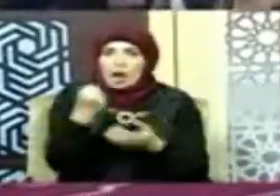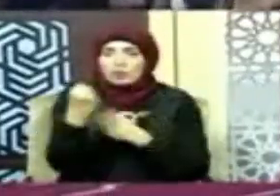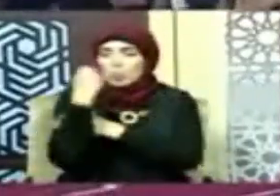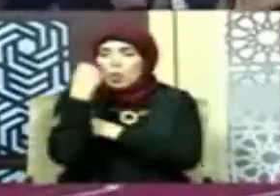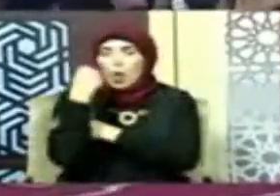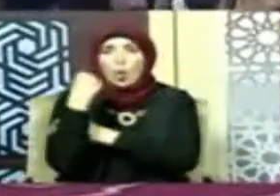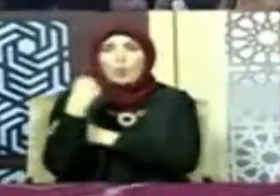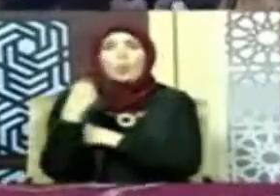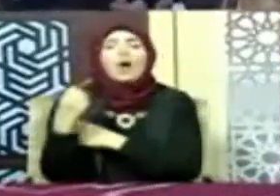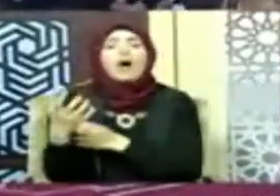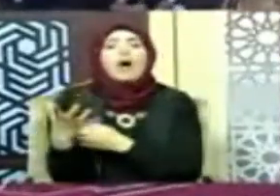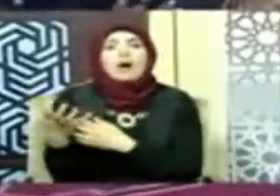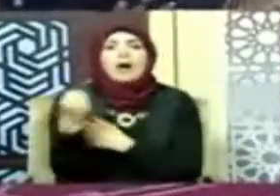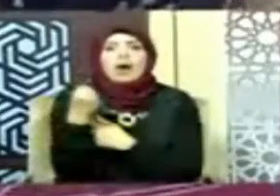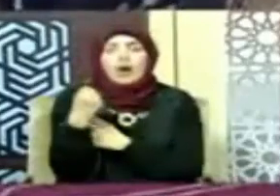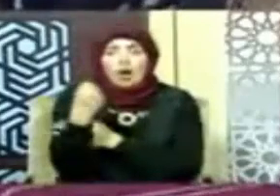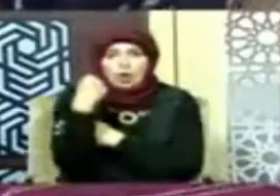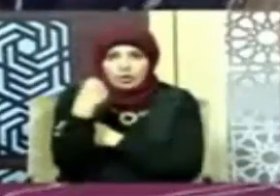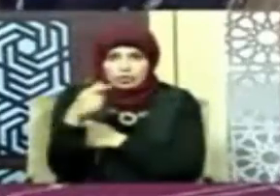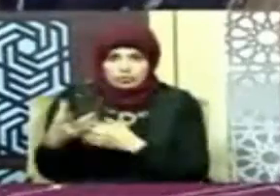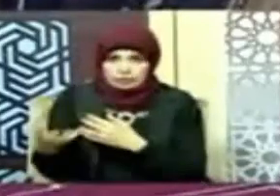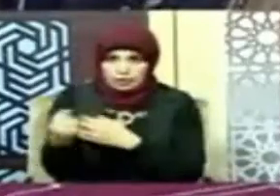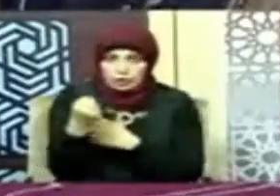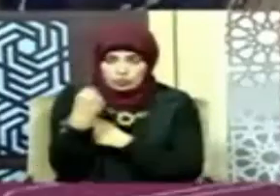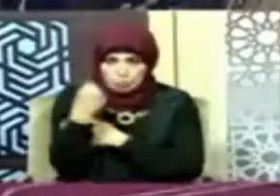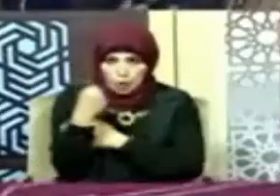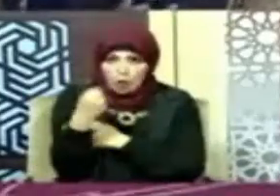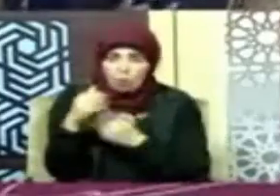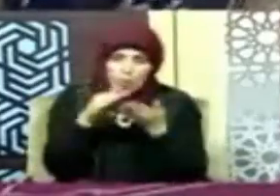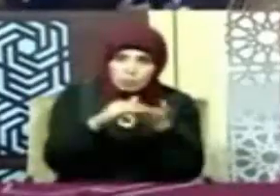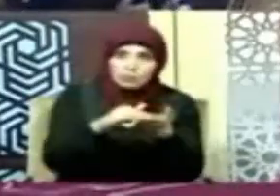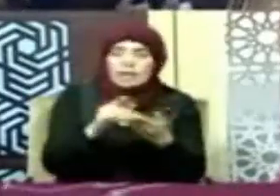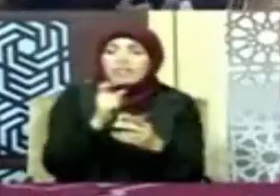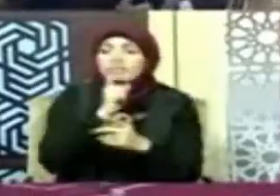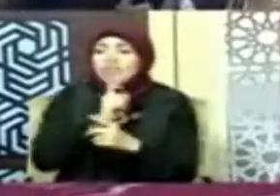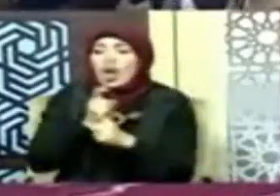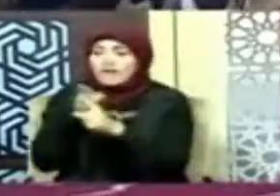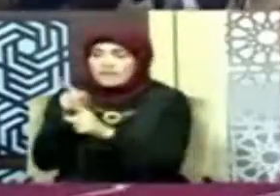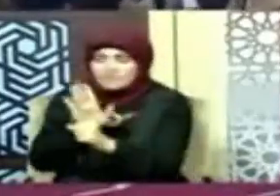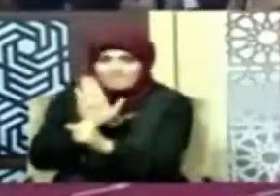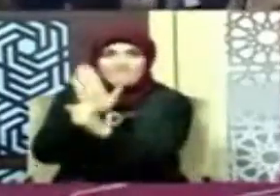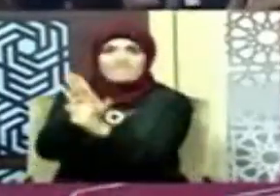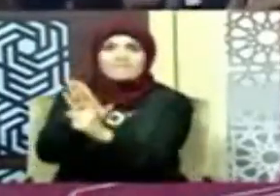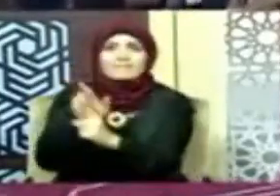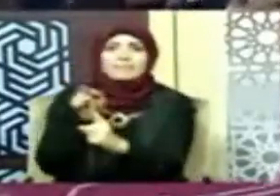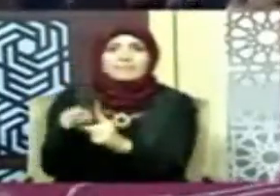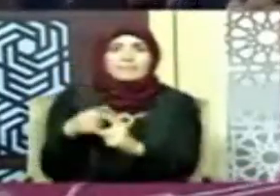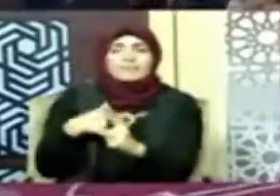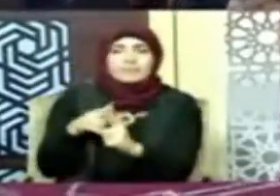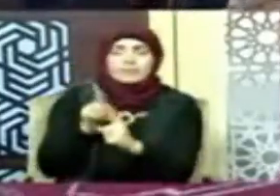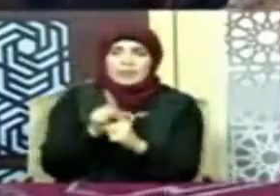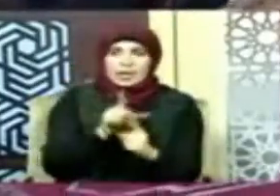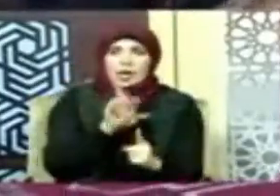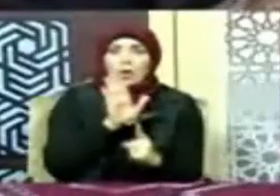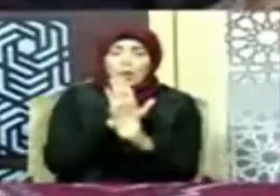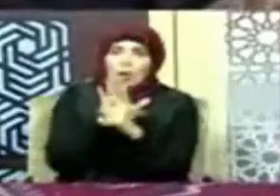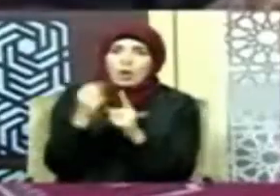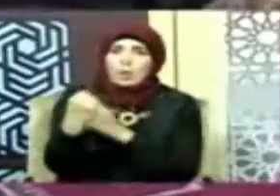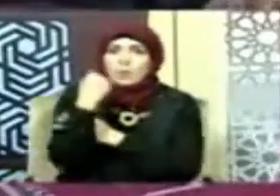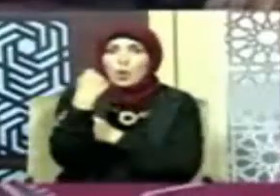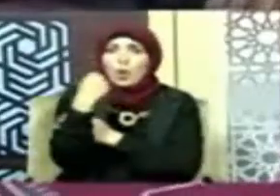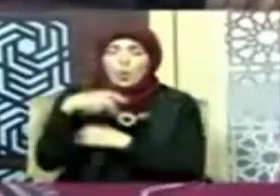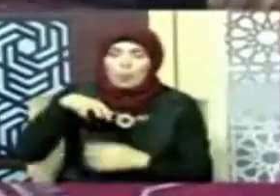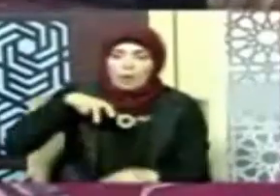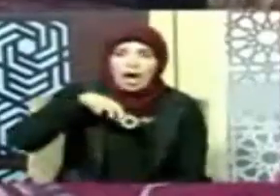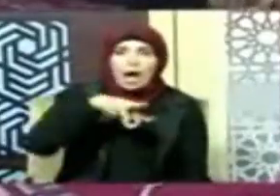ساعديك وأن تحمل بقوة ساعديك مع الضعيف وأن تسير بقوة ساقيك